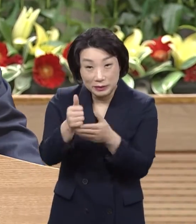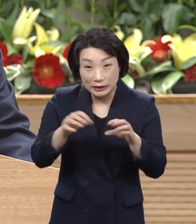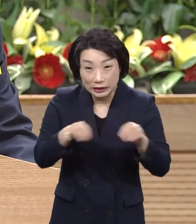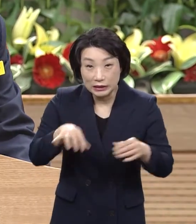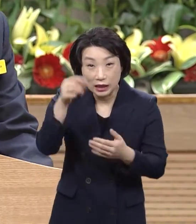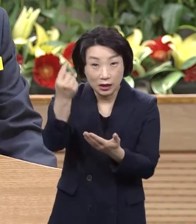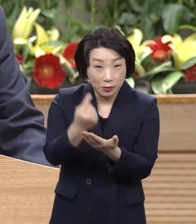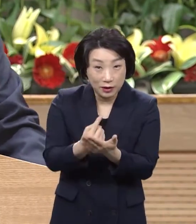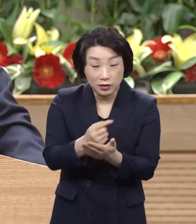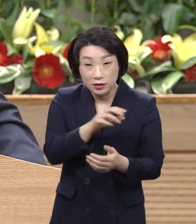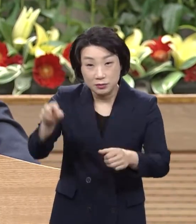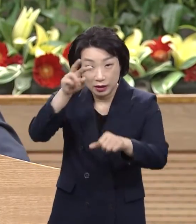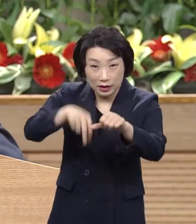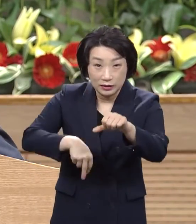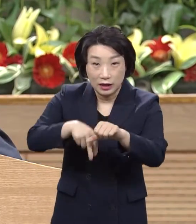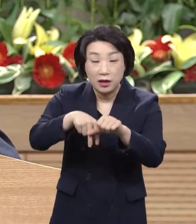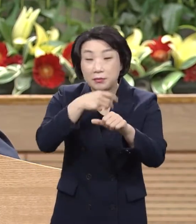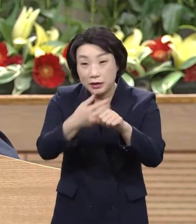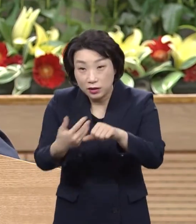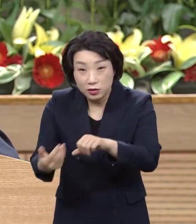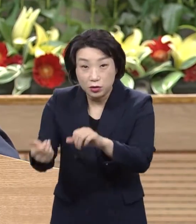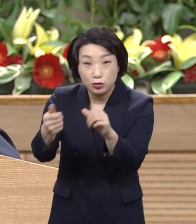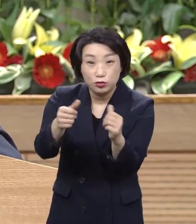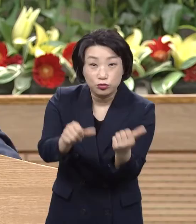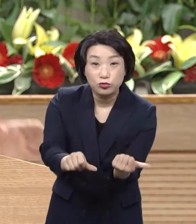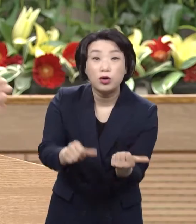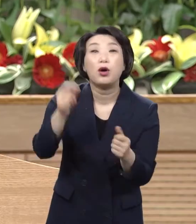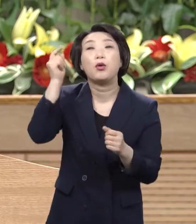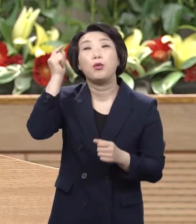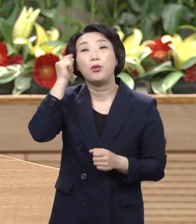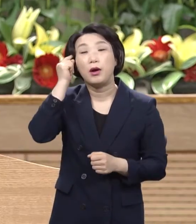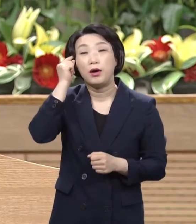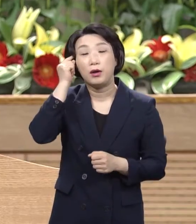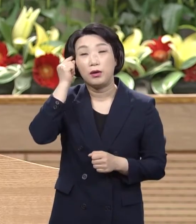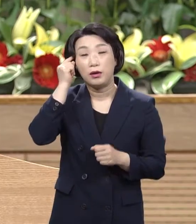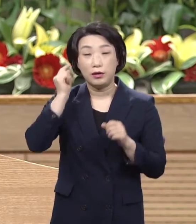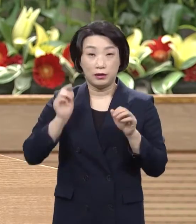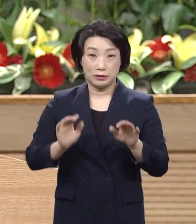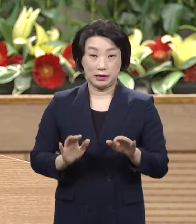땅에 와서 십자가에 달려 피 흘려 죽으신 것은